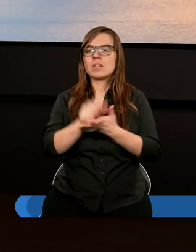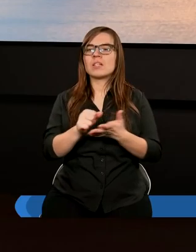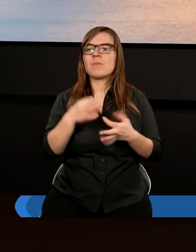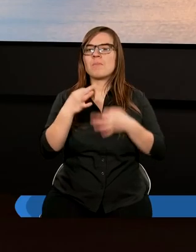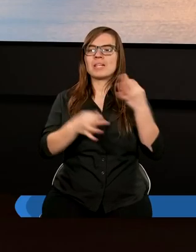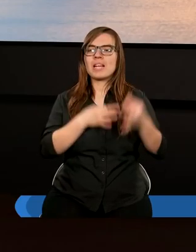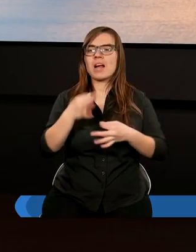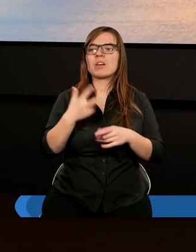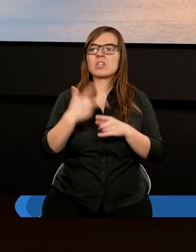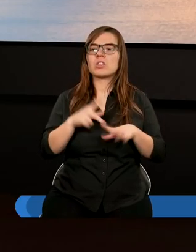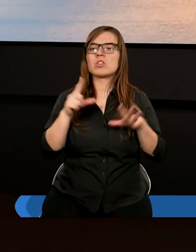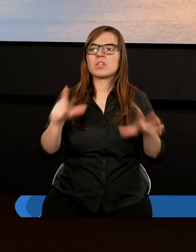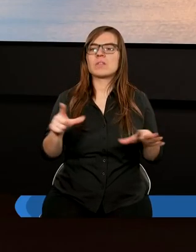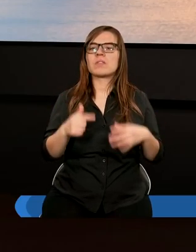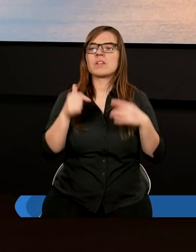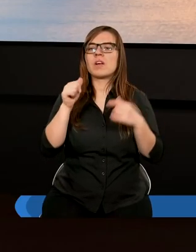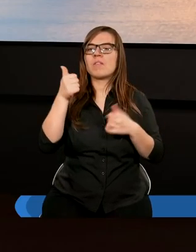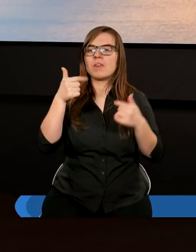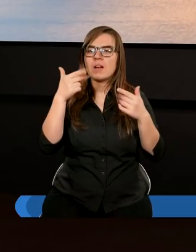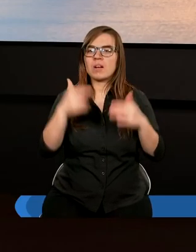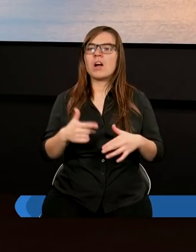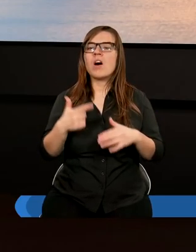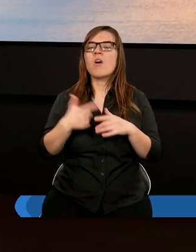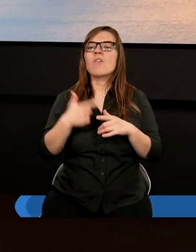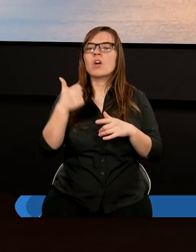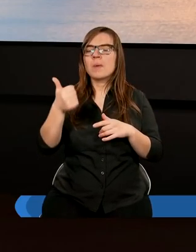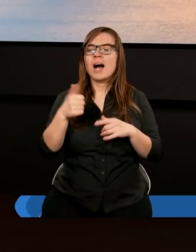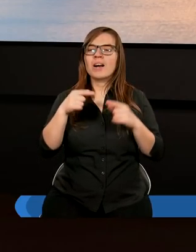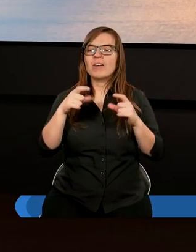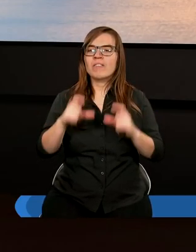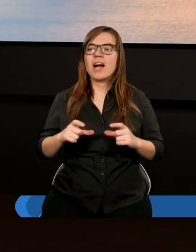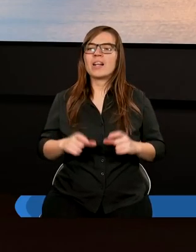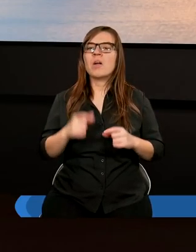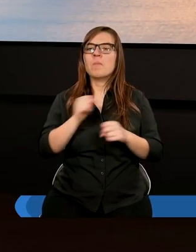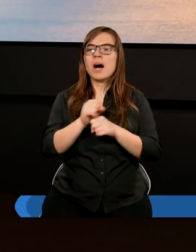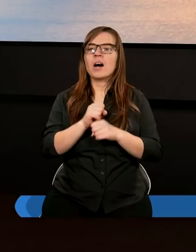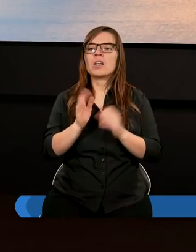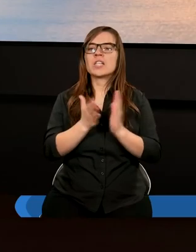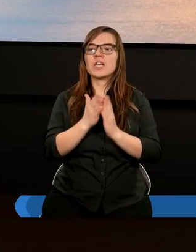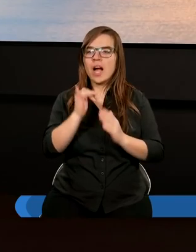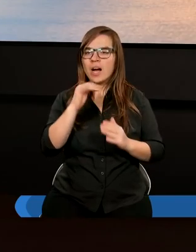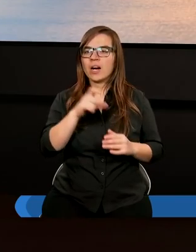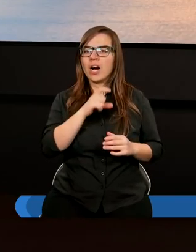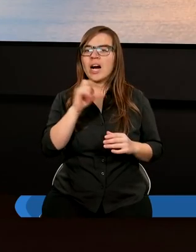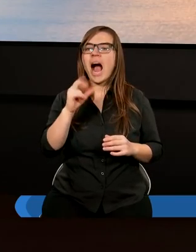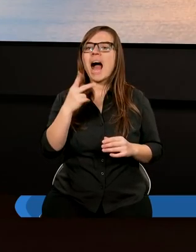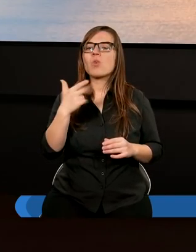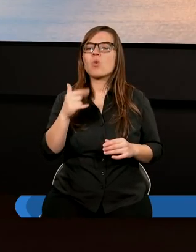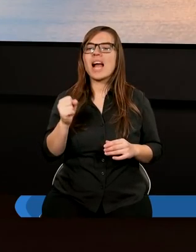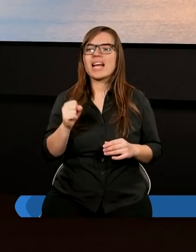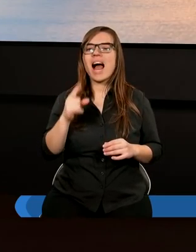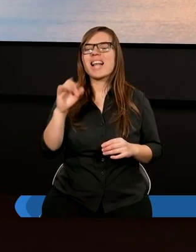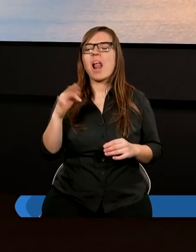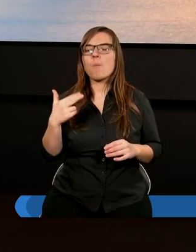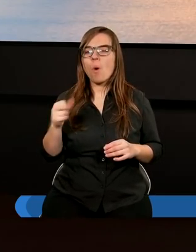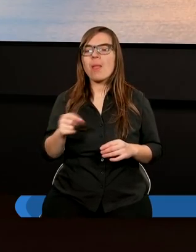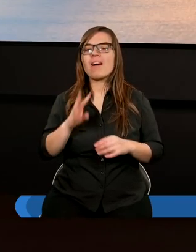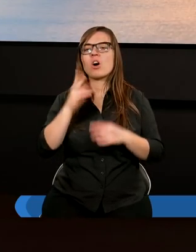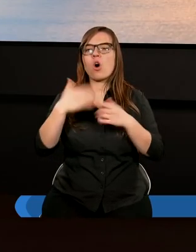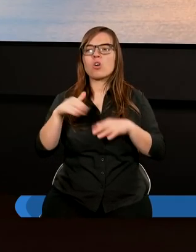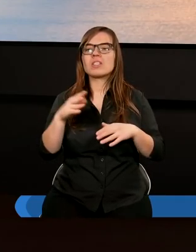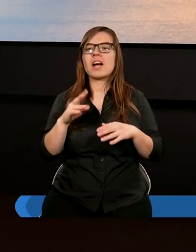psalmu 37 i przeczytaj werset 21. Małgosiu, Księga Kaznodziei, Salomona, piąty rozdział, werset